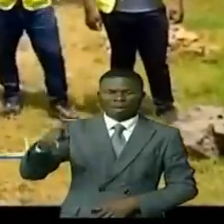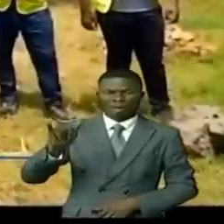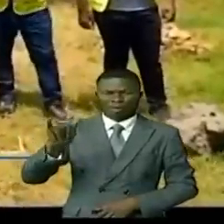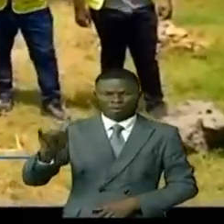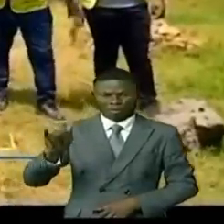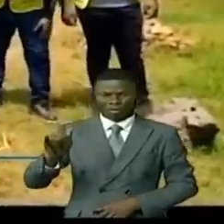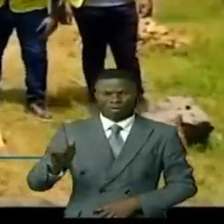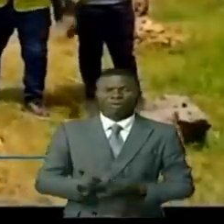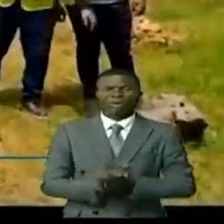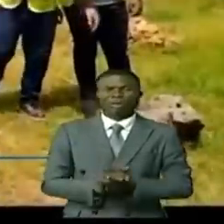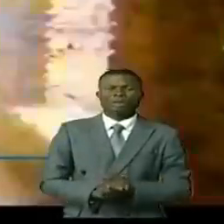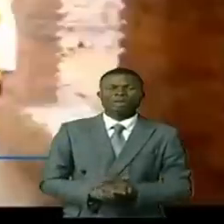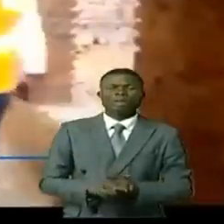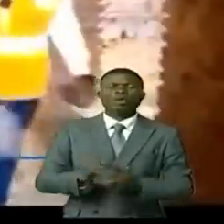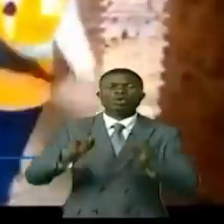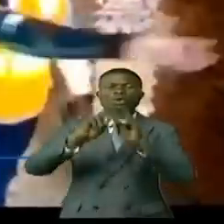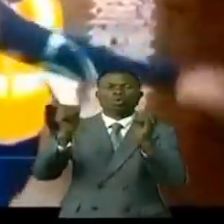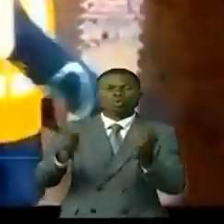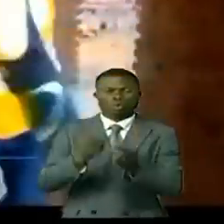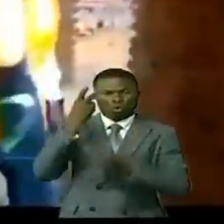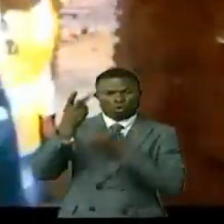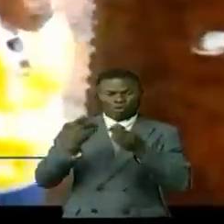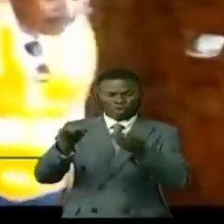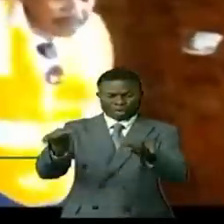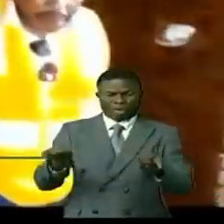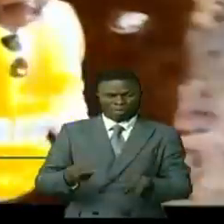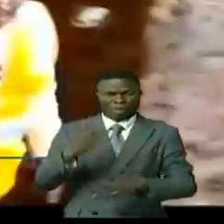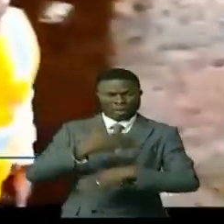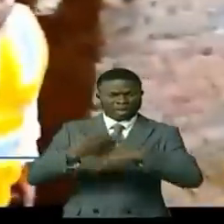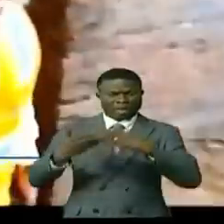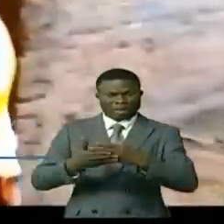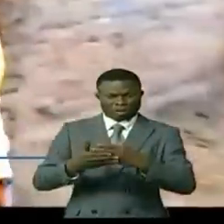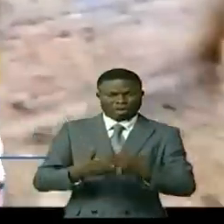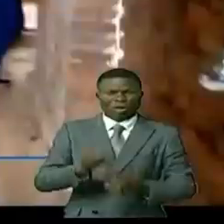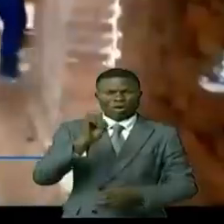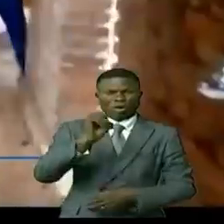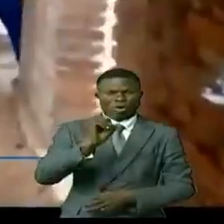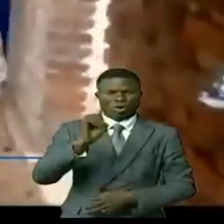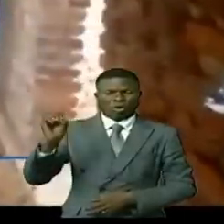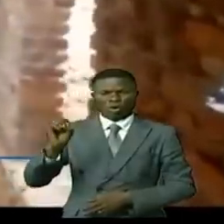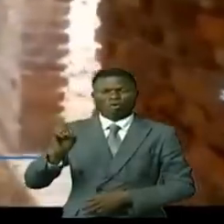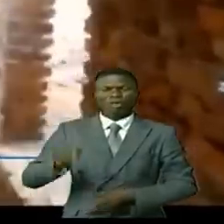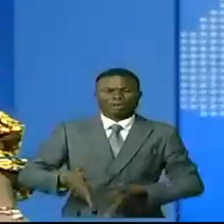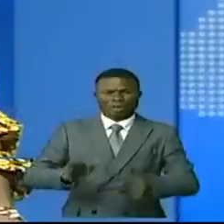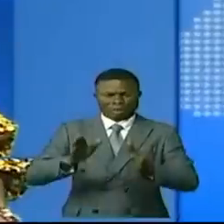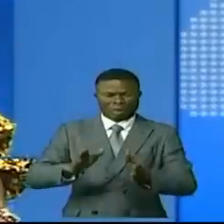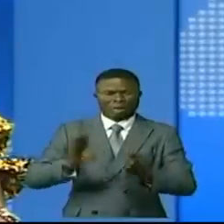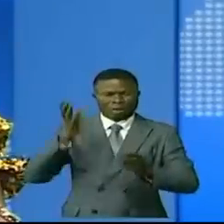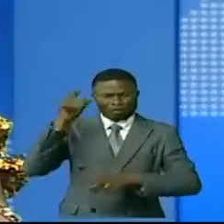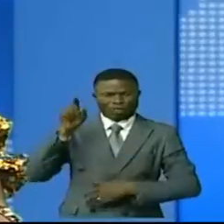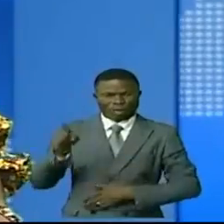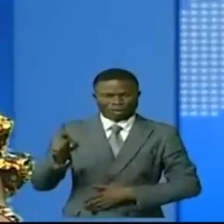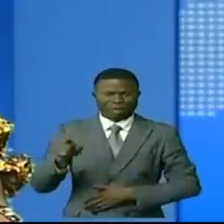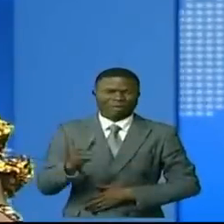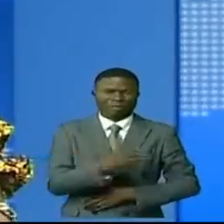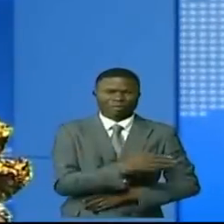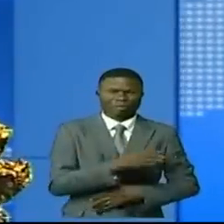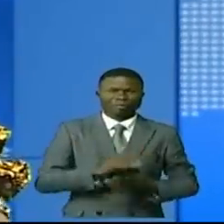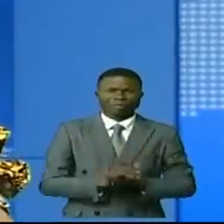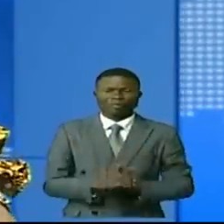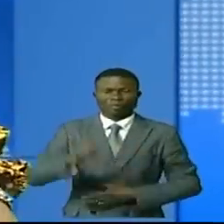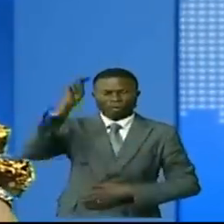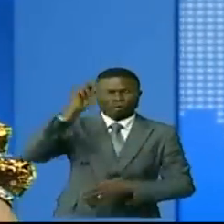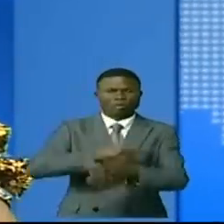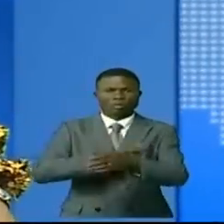pierre deux coups, la délégation a visité les chantiers du bureau de l'Office des routes au niveau même de Kiwanja. Toujours au Nord